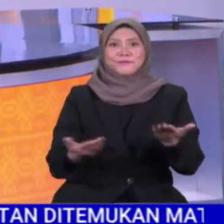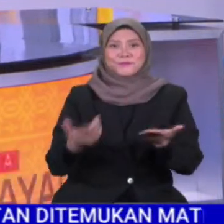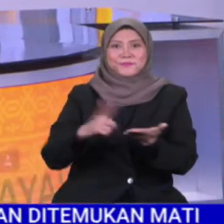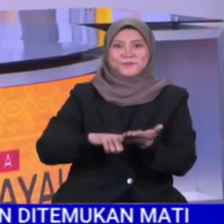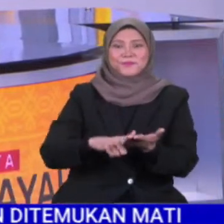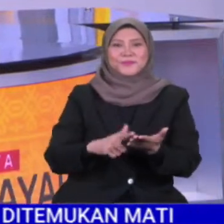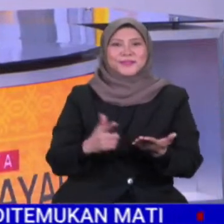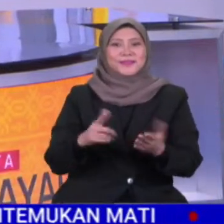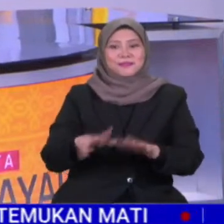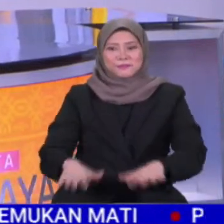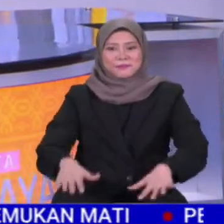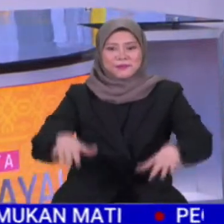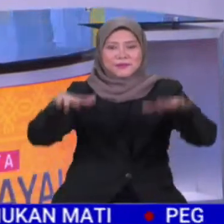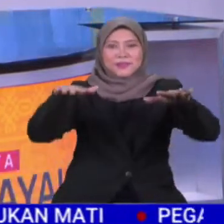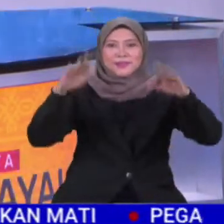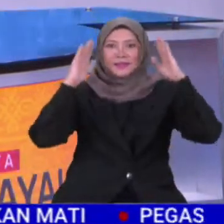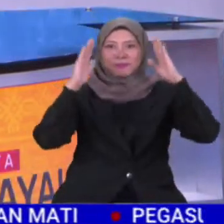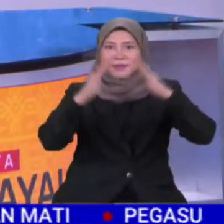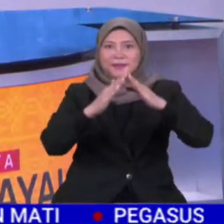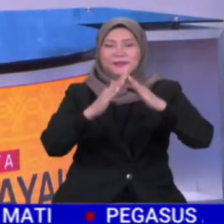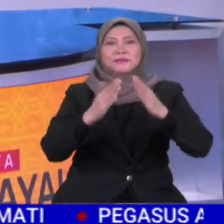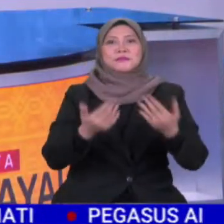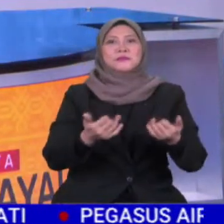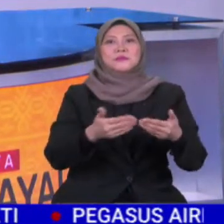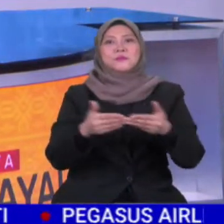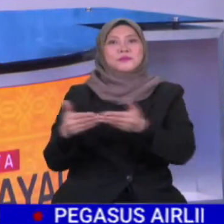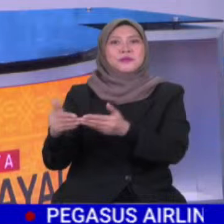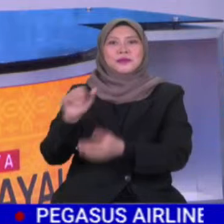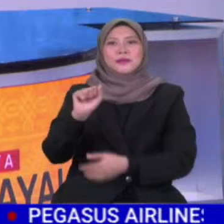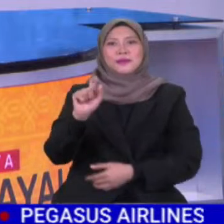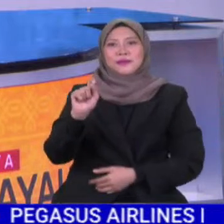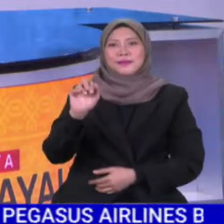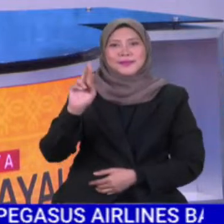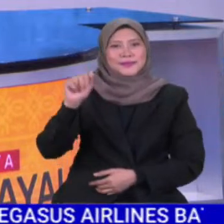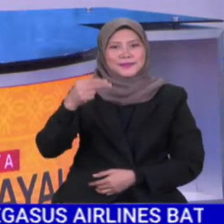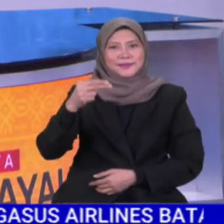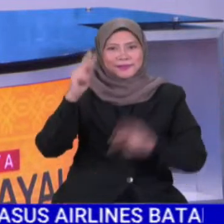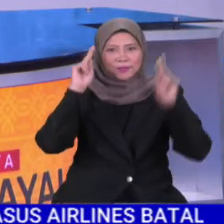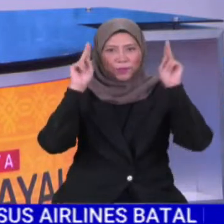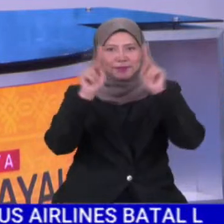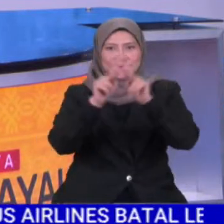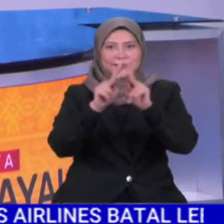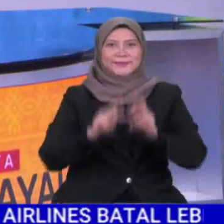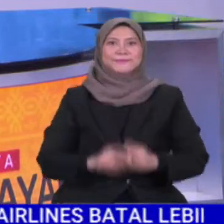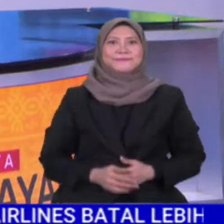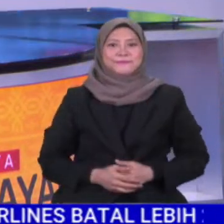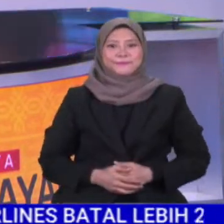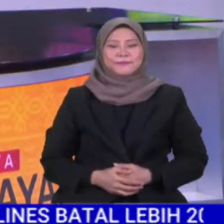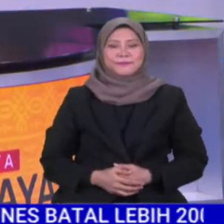Untuk perincian situasi semasa banjir di Pahang, kita terus saja bersama Atira Haswah di Kuantan. Silakan.